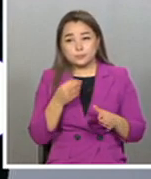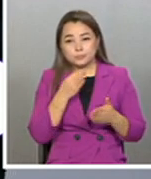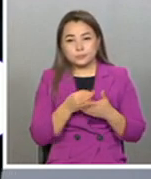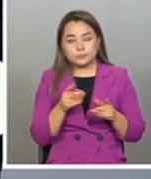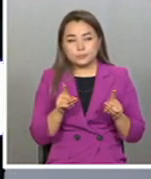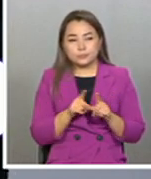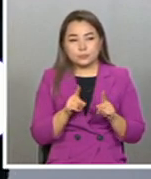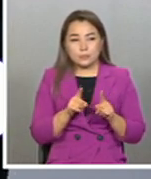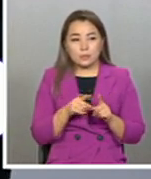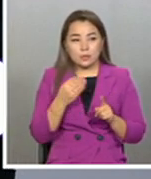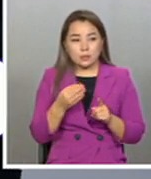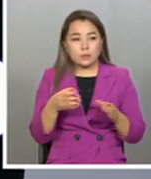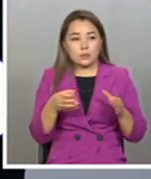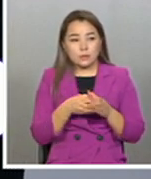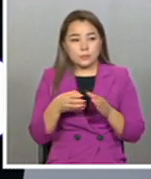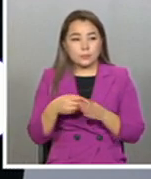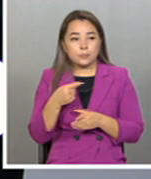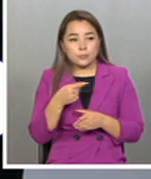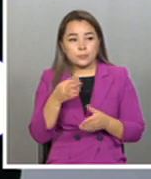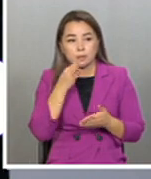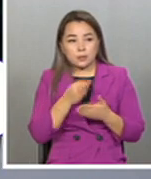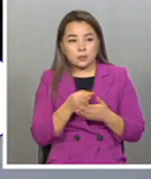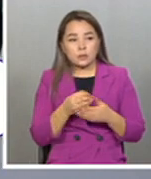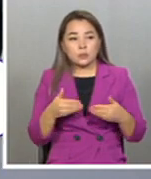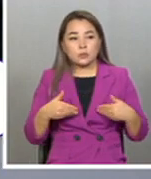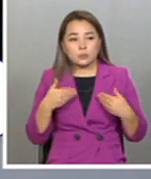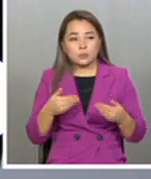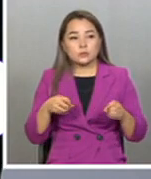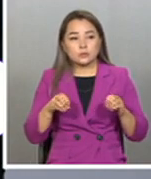әсерін топтастырдық, шешу жолдарын ұсындық.